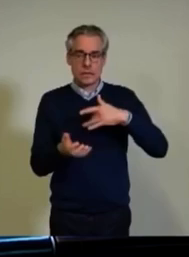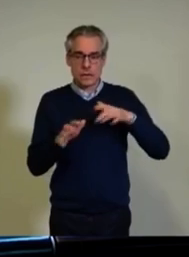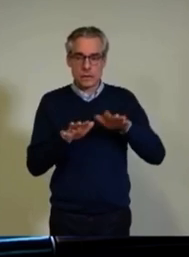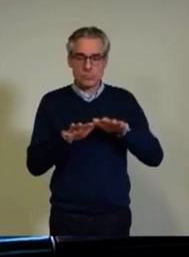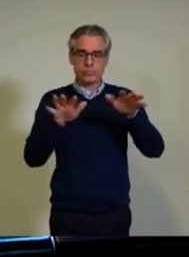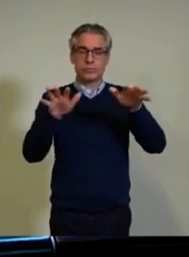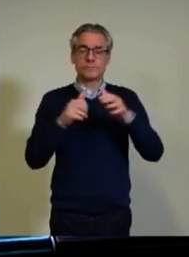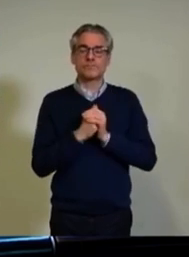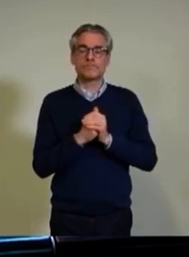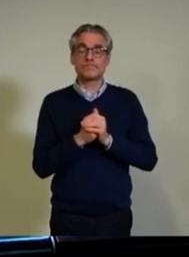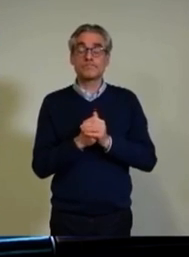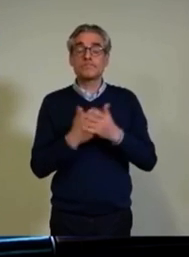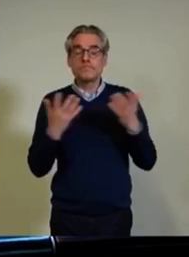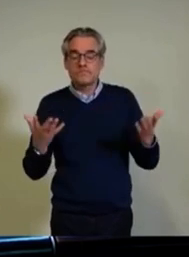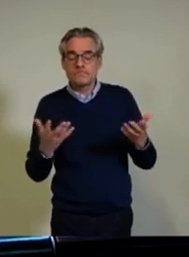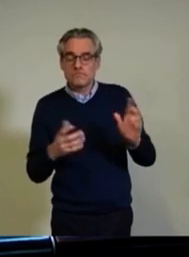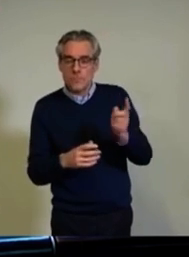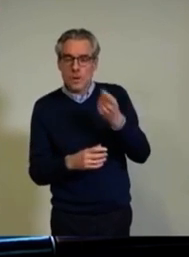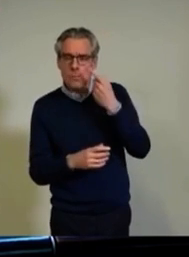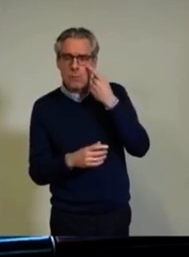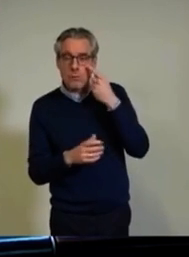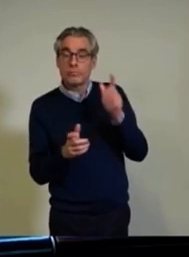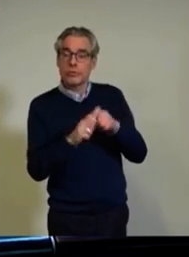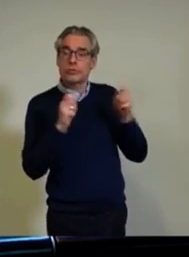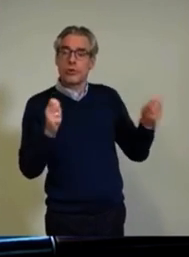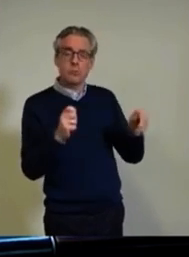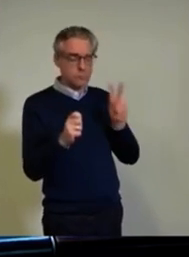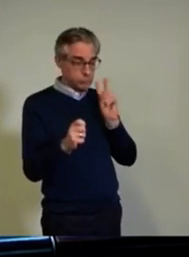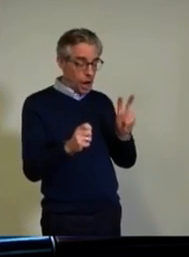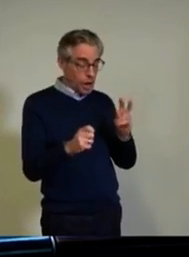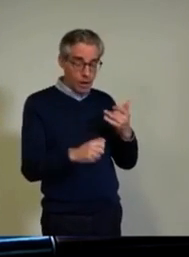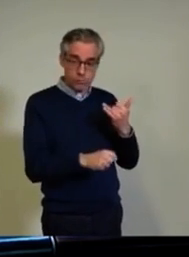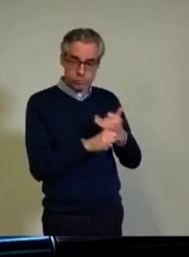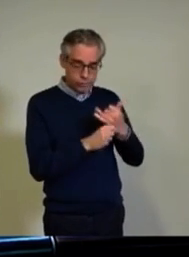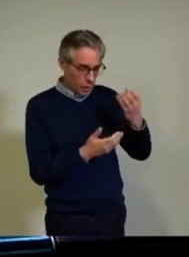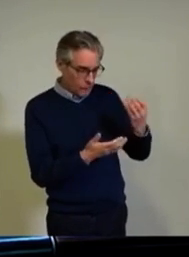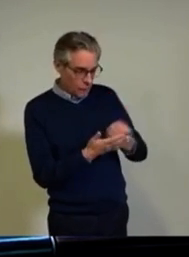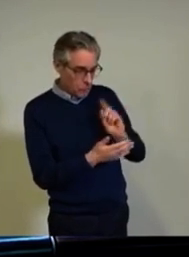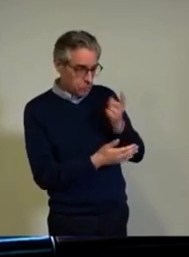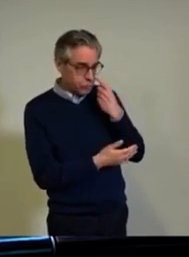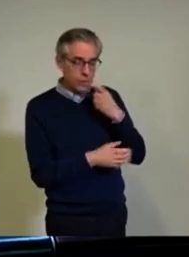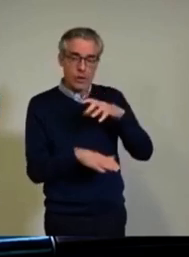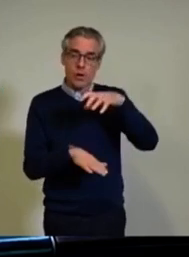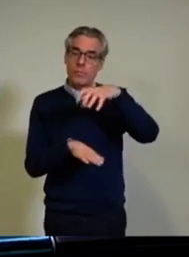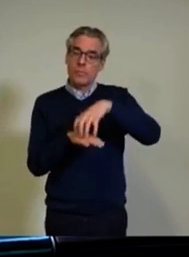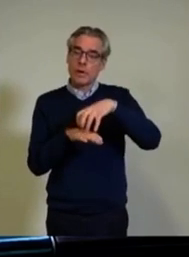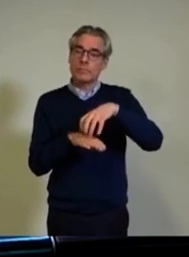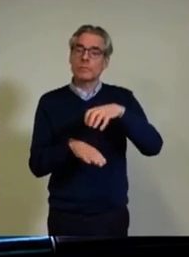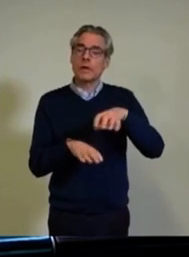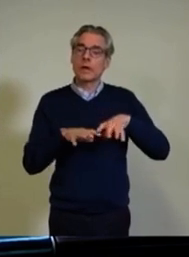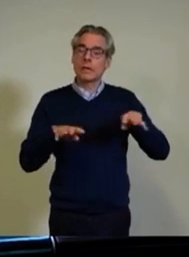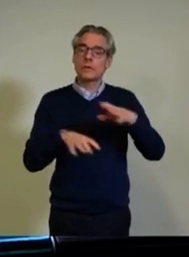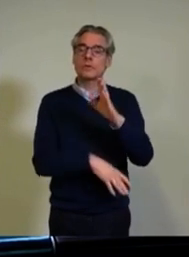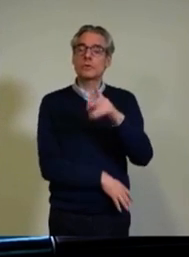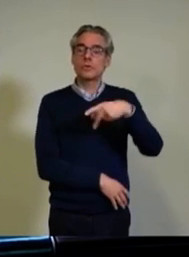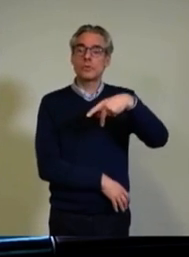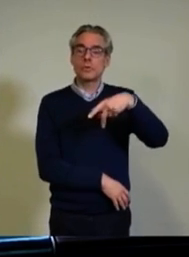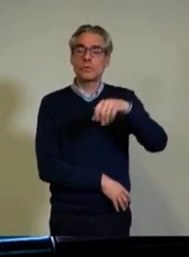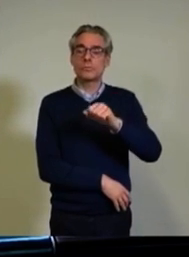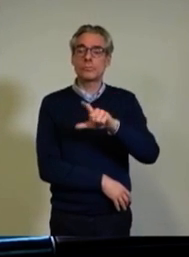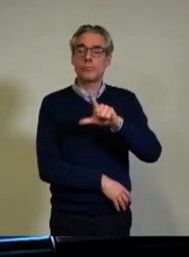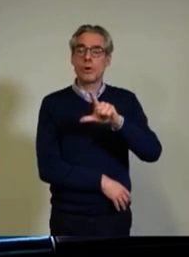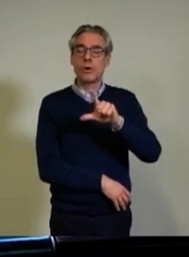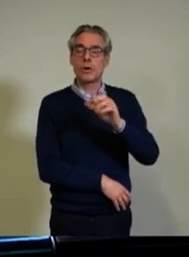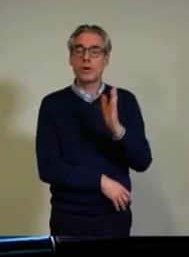Donc on apprend par la presse que le réseau Paul Bert quitte un lieu, que